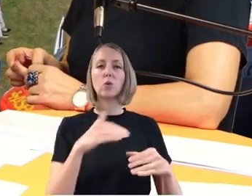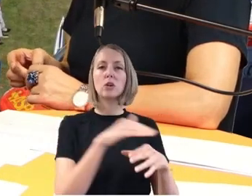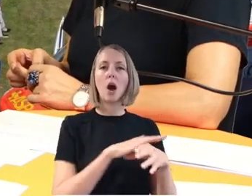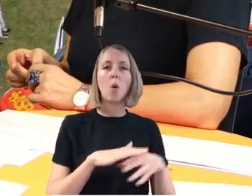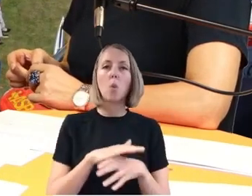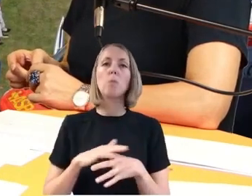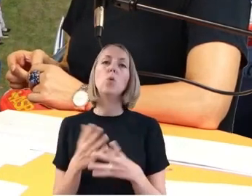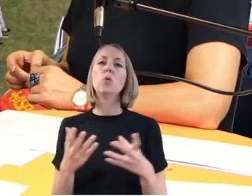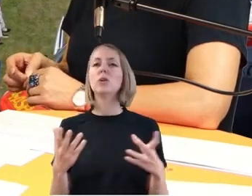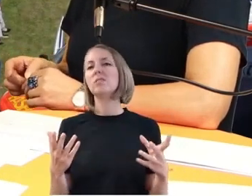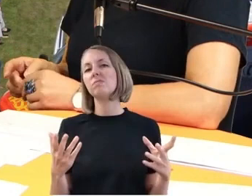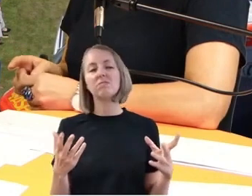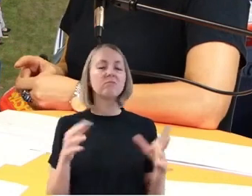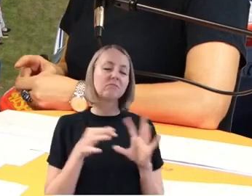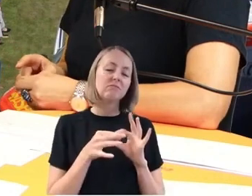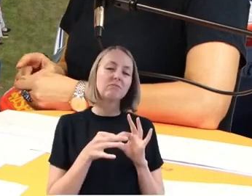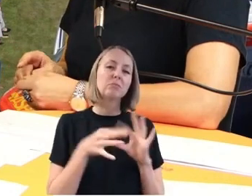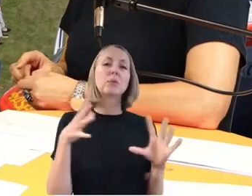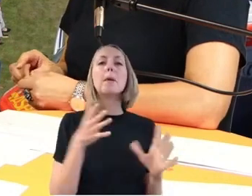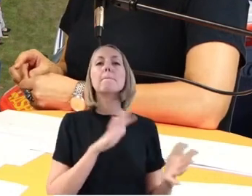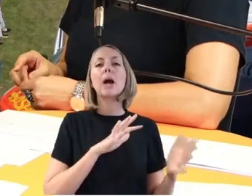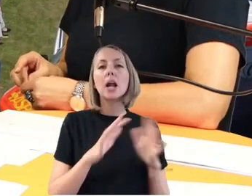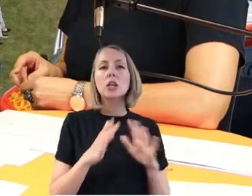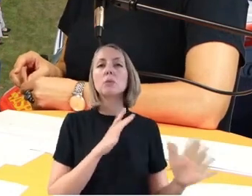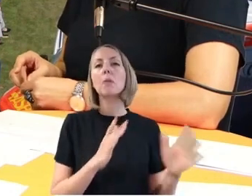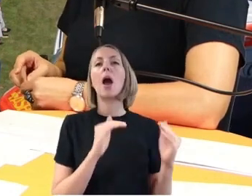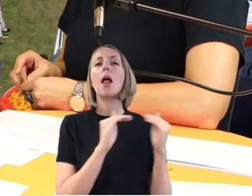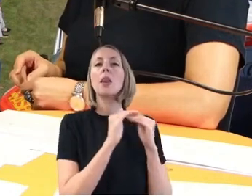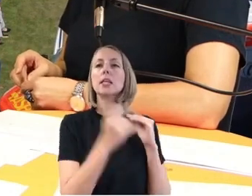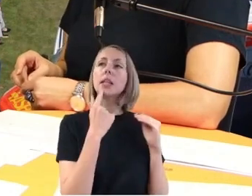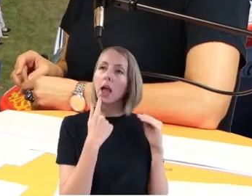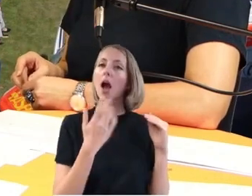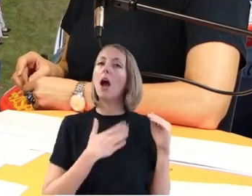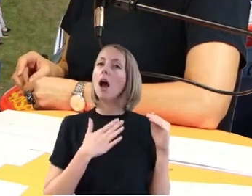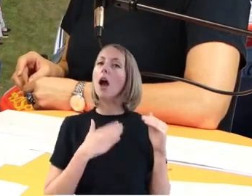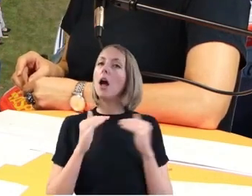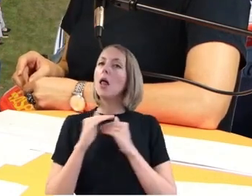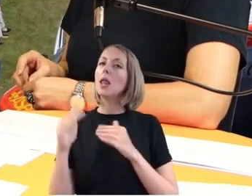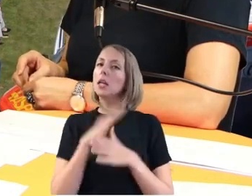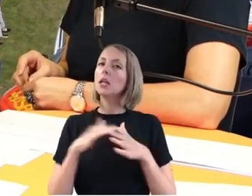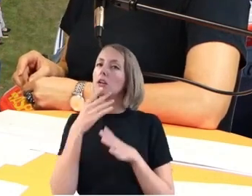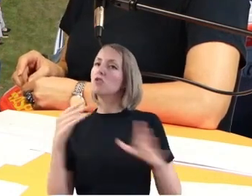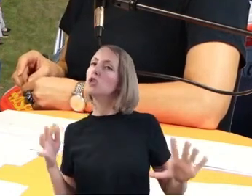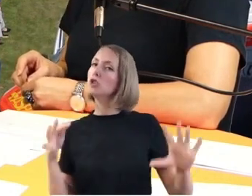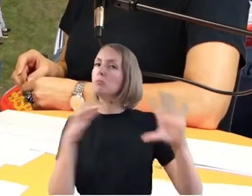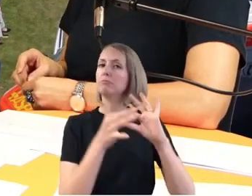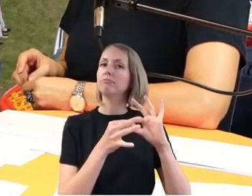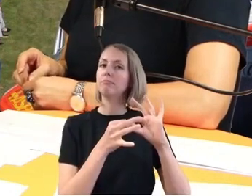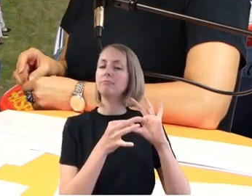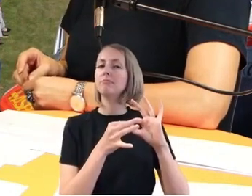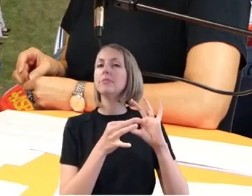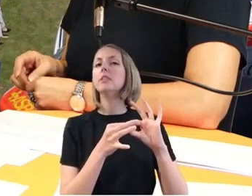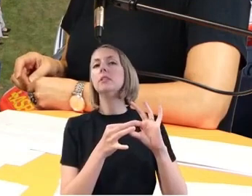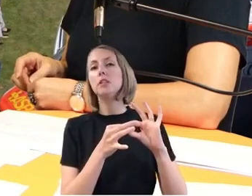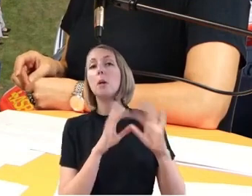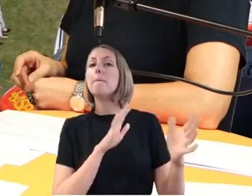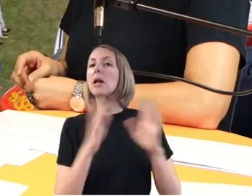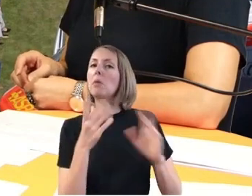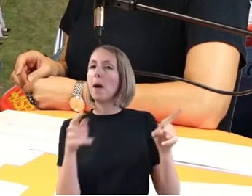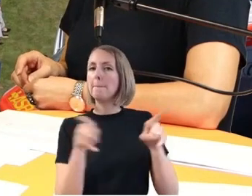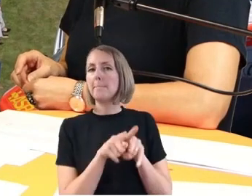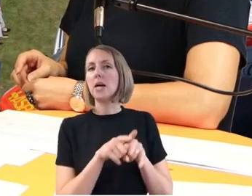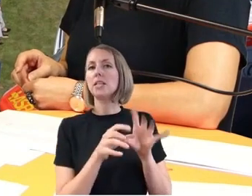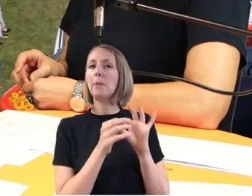manchmal mit und manche länder beziehen dann auch ihre landkreise mit ein das mag auch an manchen stellen sinnvoll sein je nach szenario